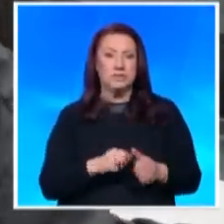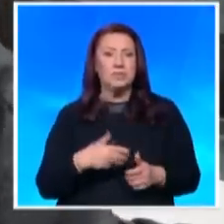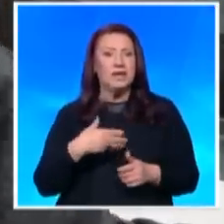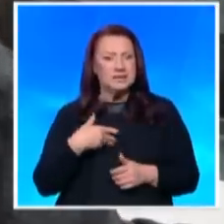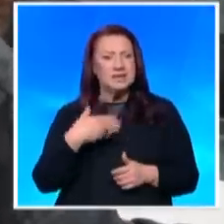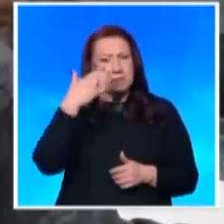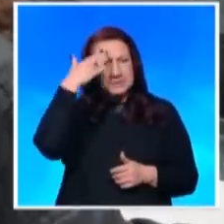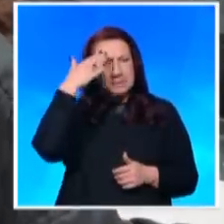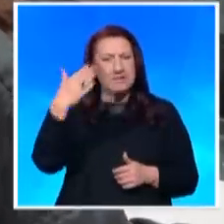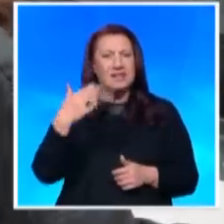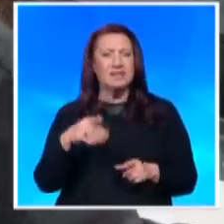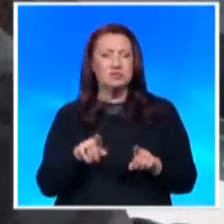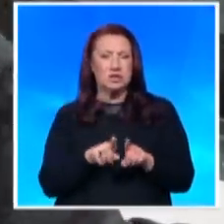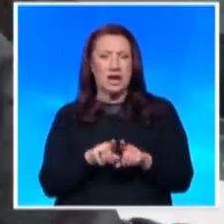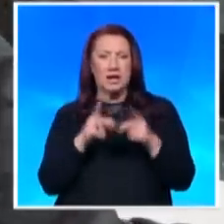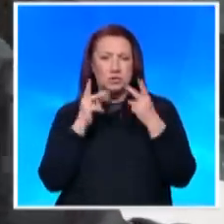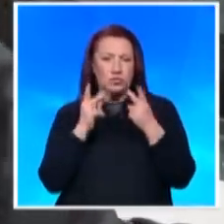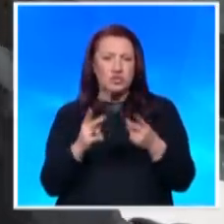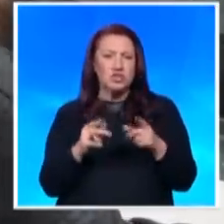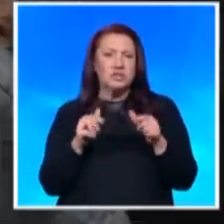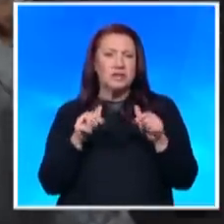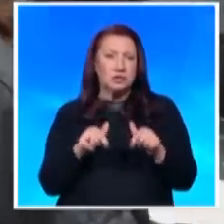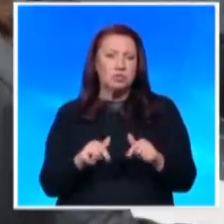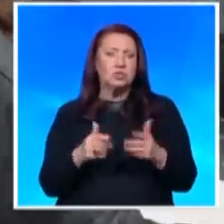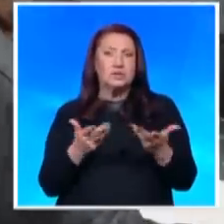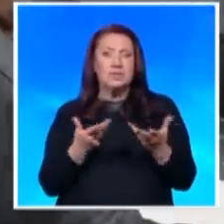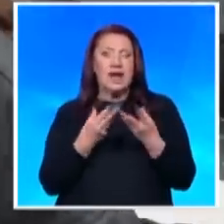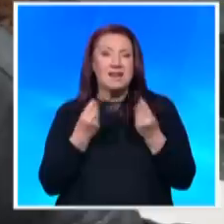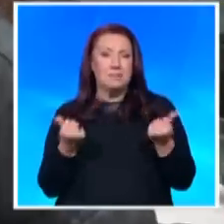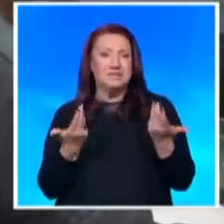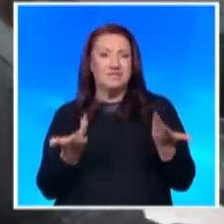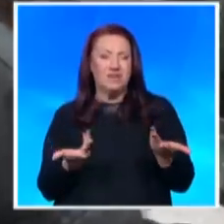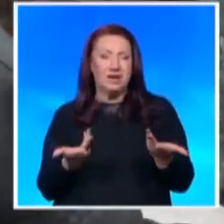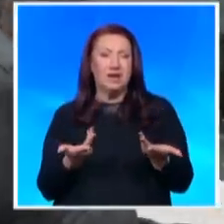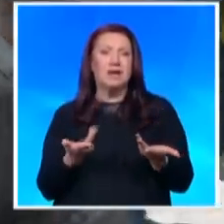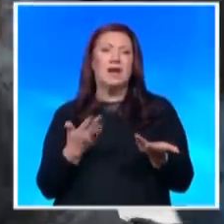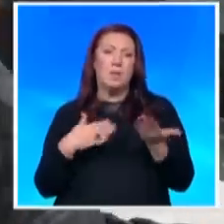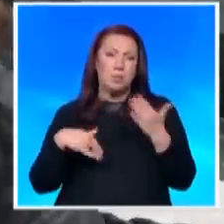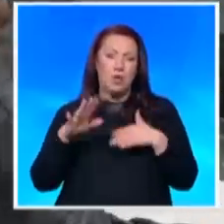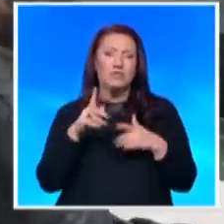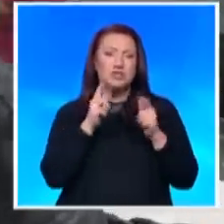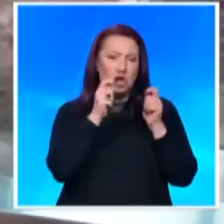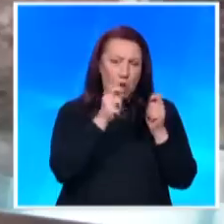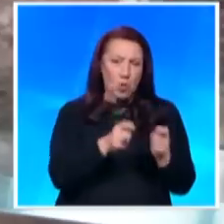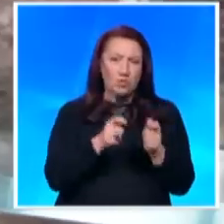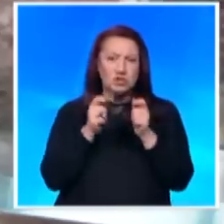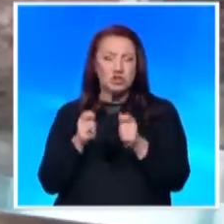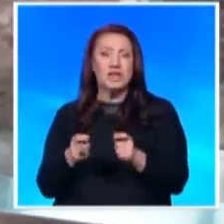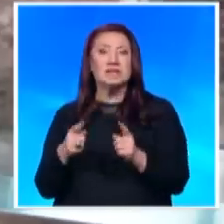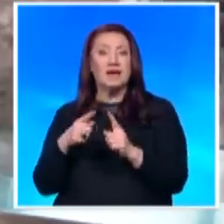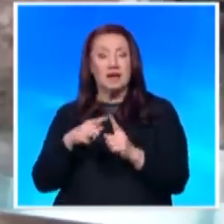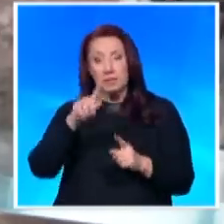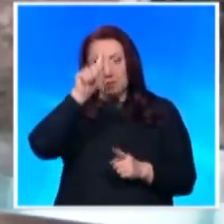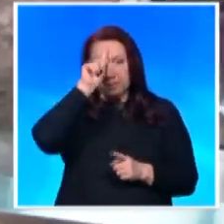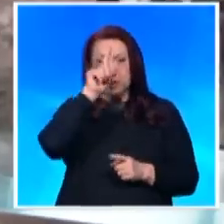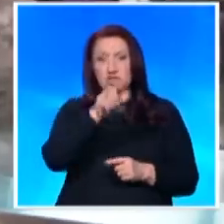справедливост, защото, както виждате, тук това е нещо, което липсва. И повече уважение към жените.